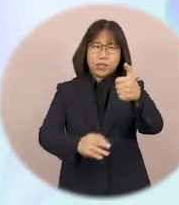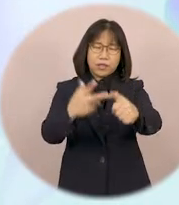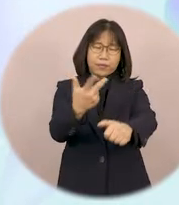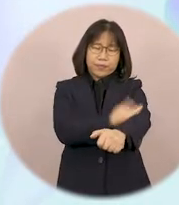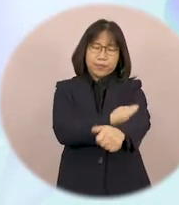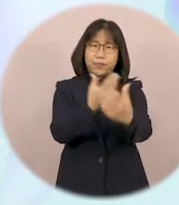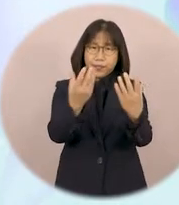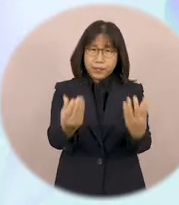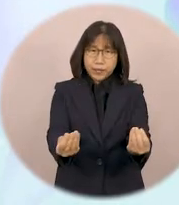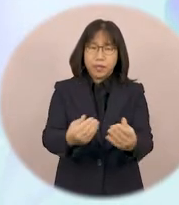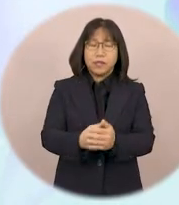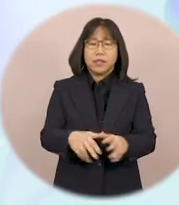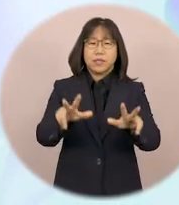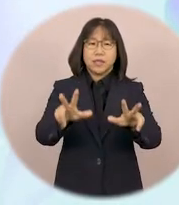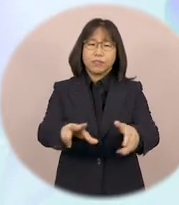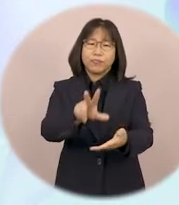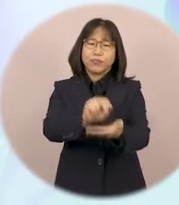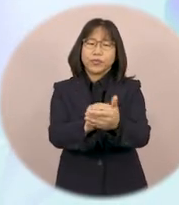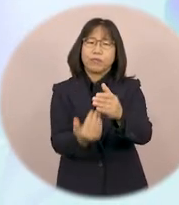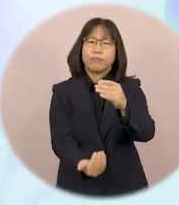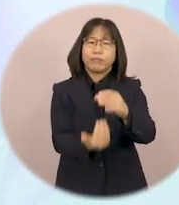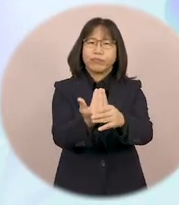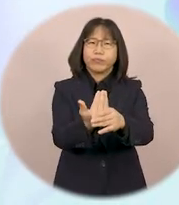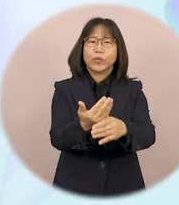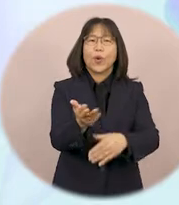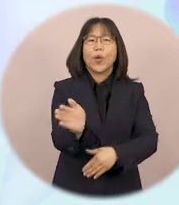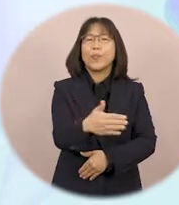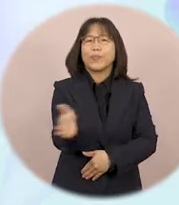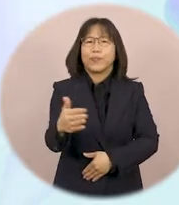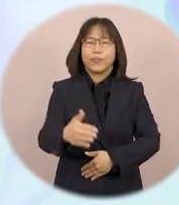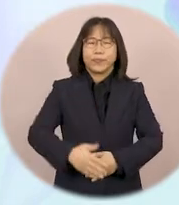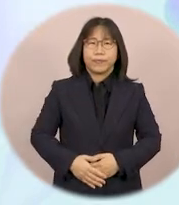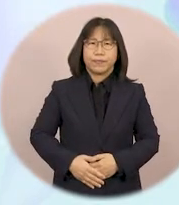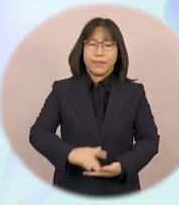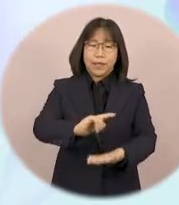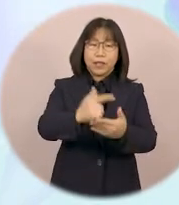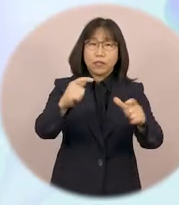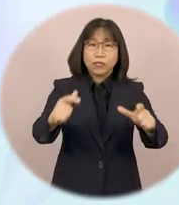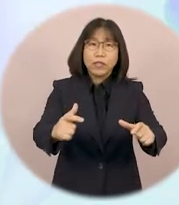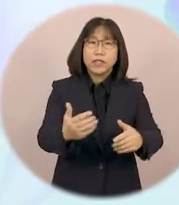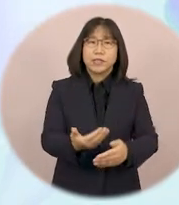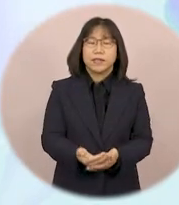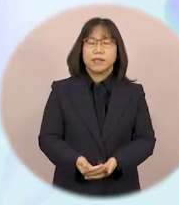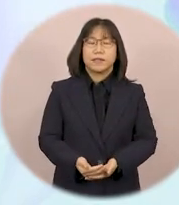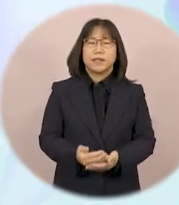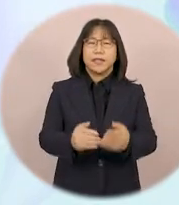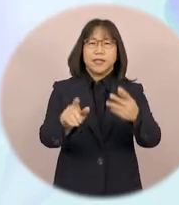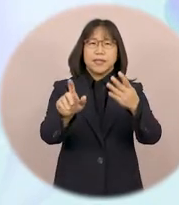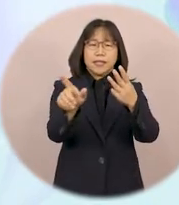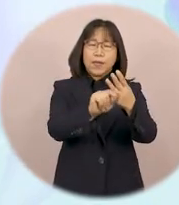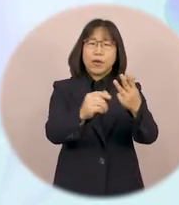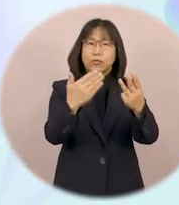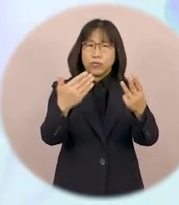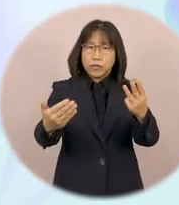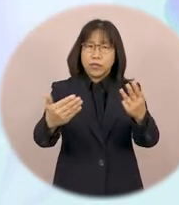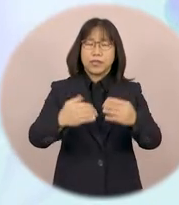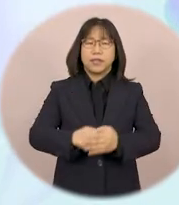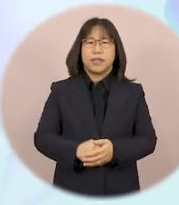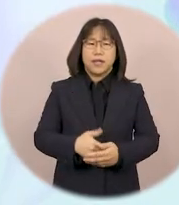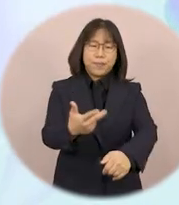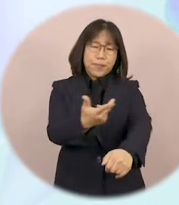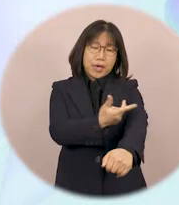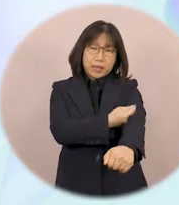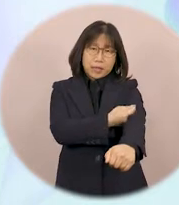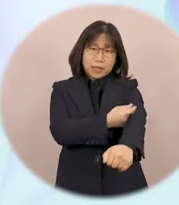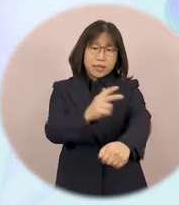아직 중 준 이상반응 등의 신고는 없는 상태인데요 강서구는 지난 9일 백신 공급 상황에 맞춰